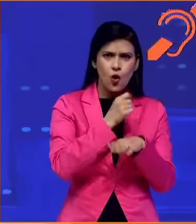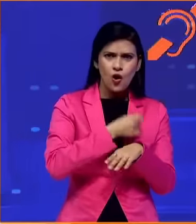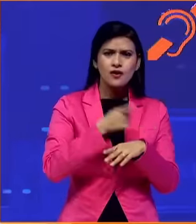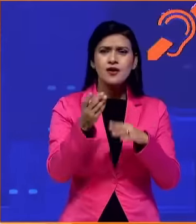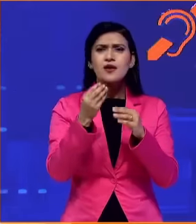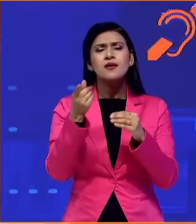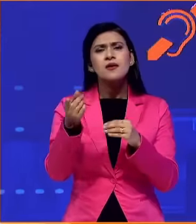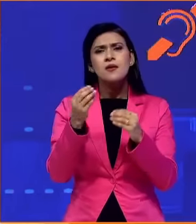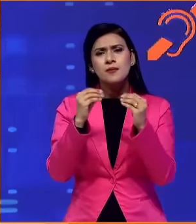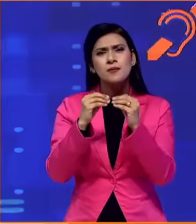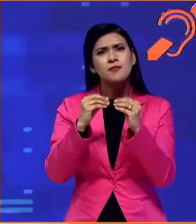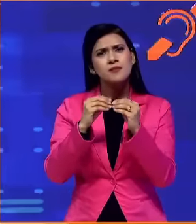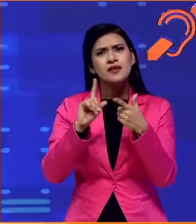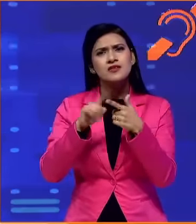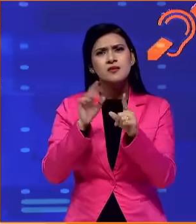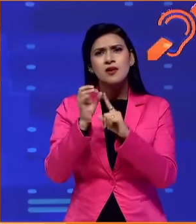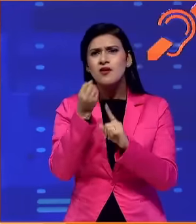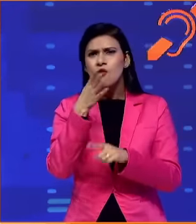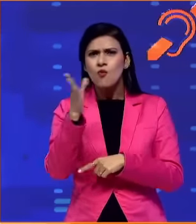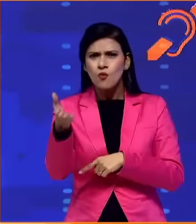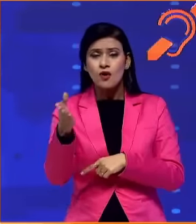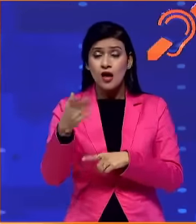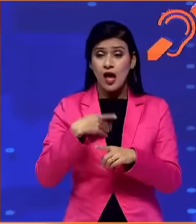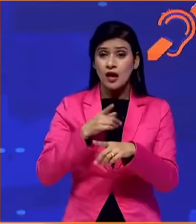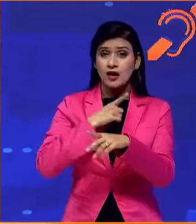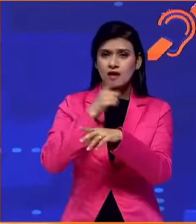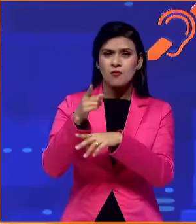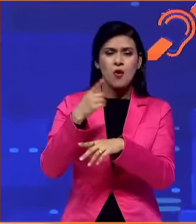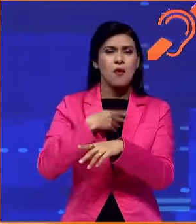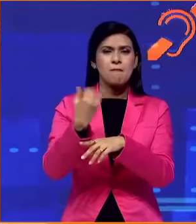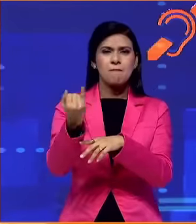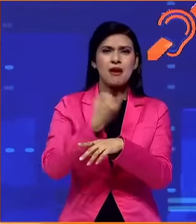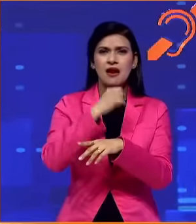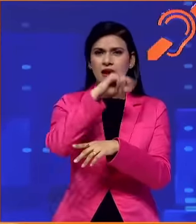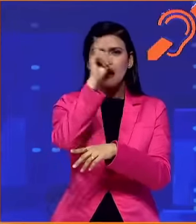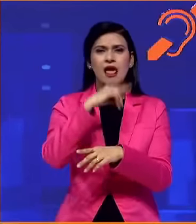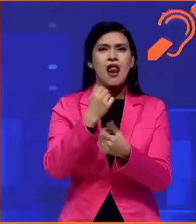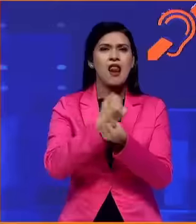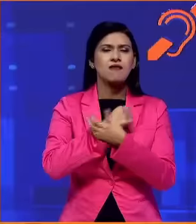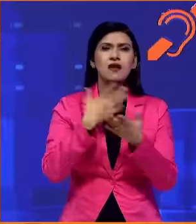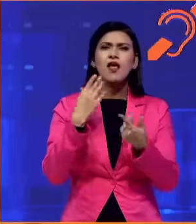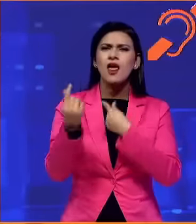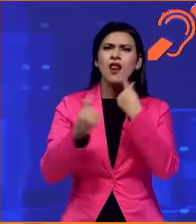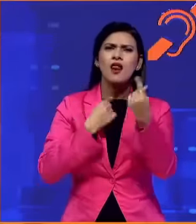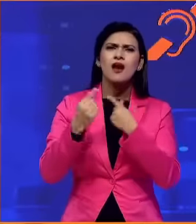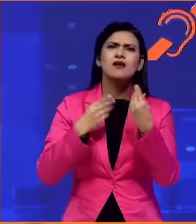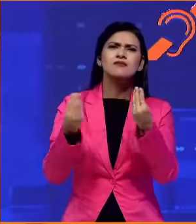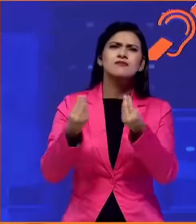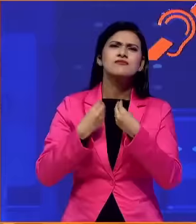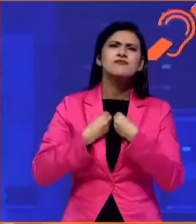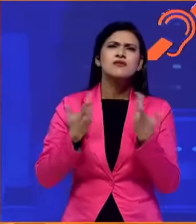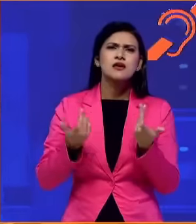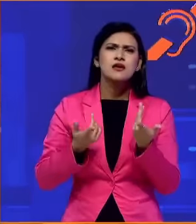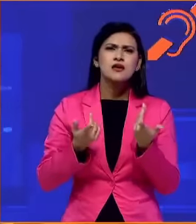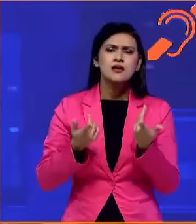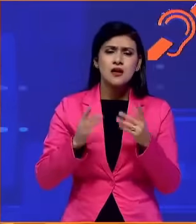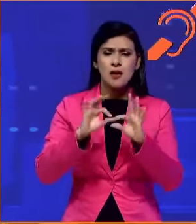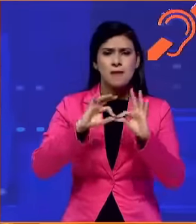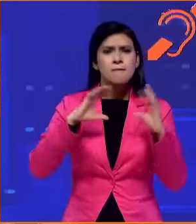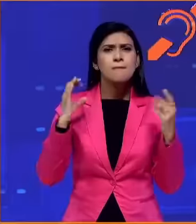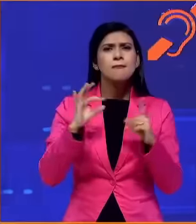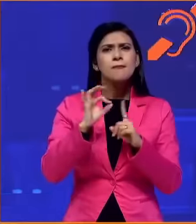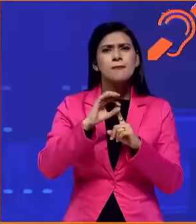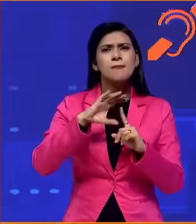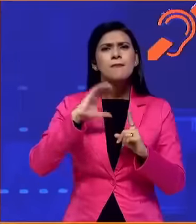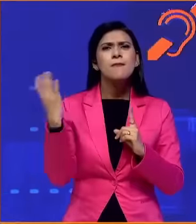सांसदोंकोबाहरनिकालदेतेहैं।सवालपूछोतोहमें राष्ट्रविरोधीकहदियाजाताहै।कोईसवालपूछोतोतुम कहोगेकितुमनेयहकियायावहकिया।यदिकोई प्रश्नउठताहै,तो